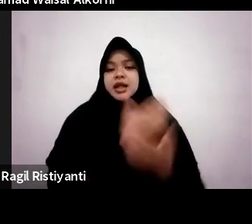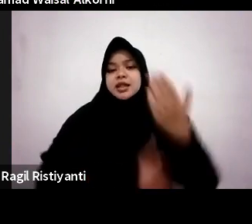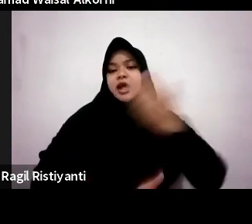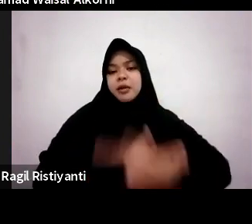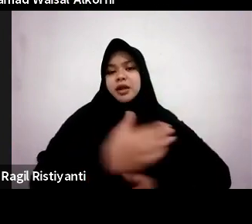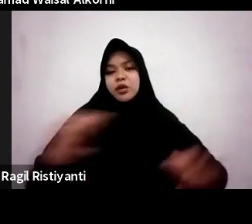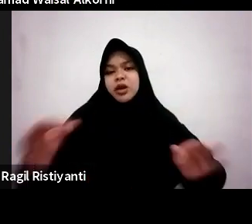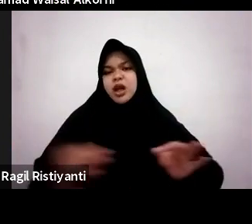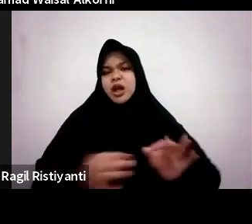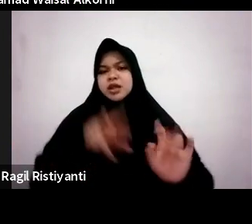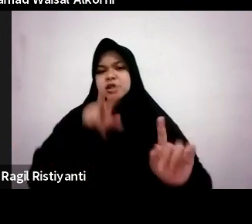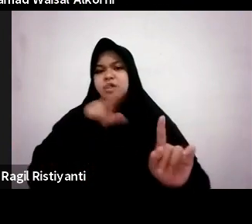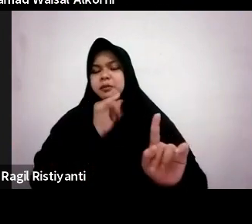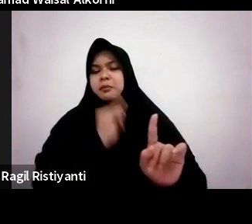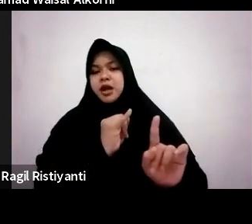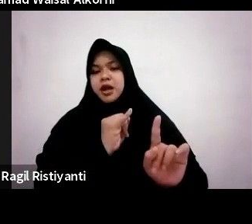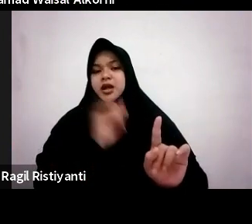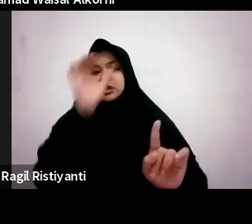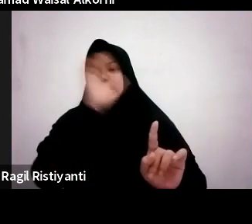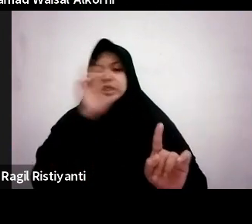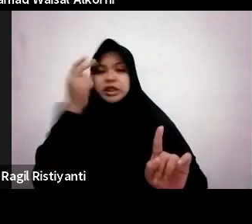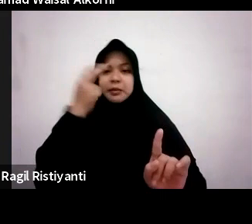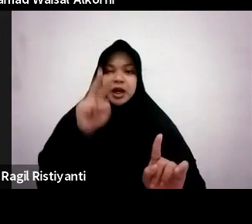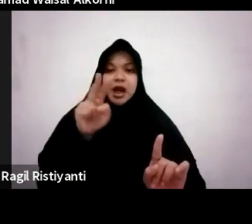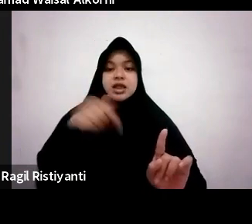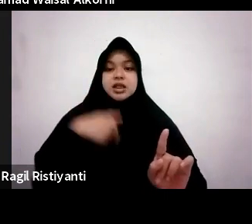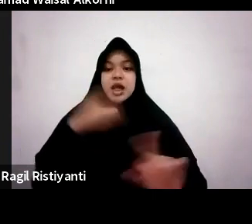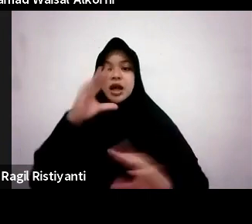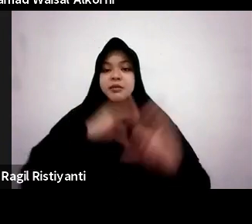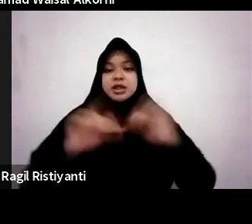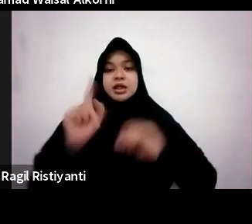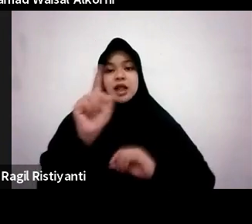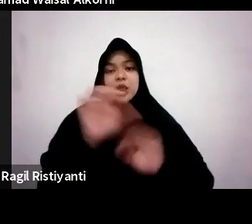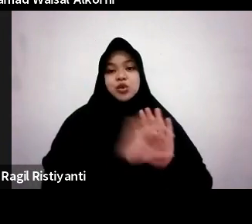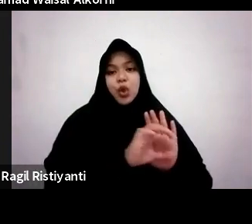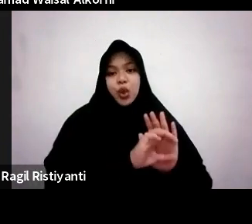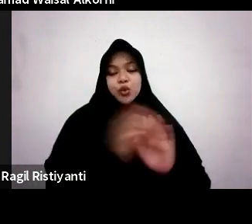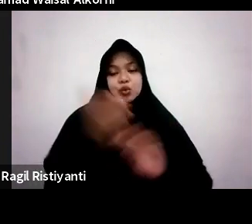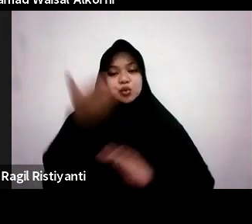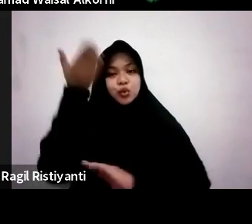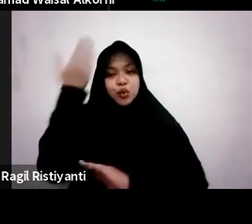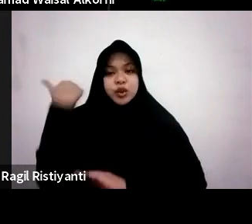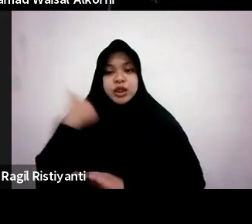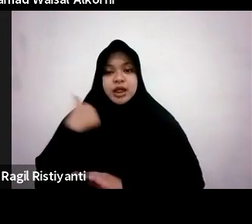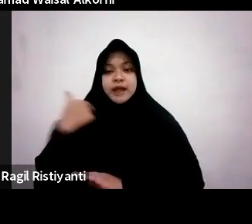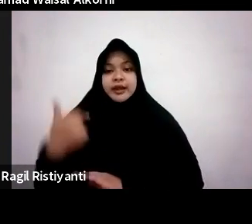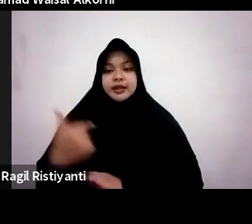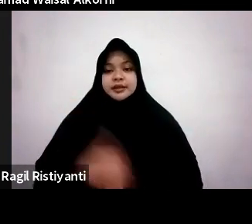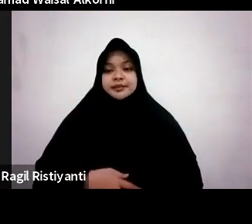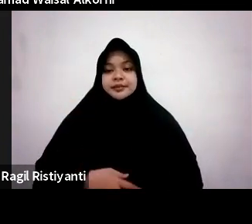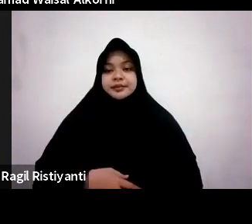dengan masalah stigma dan cara pandang saya bicara satu contoh misalnya dulu atau saya di oil